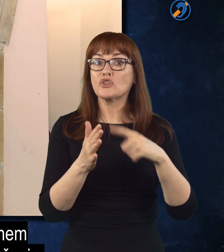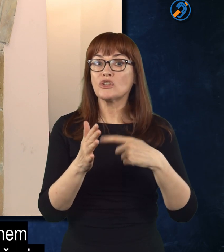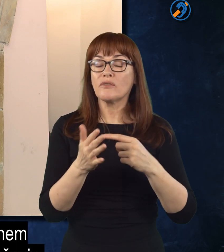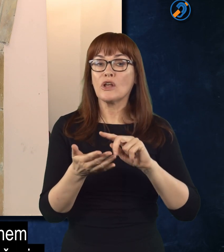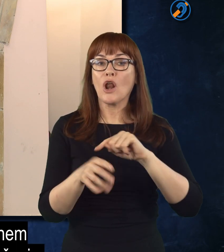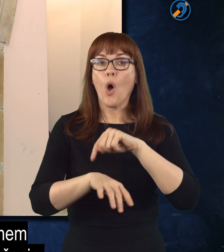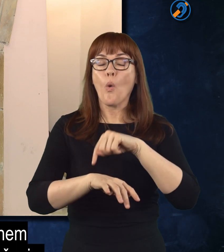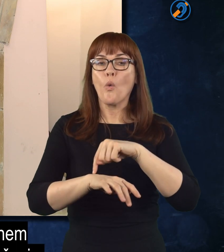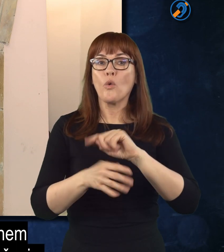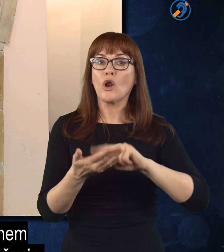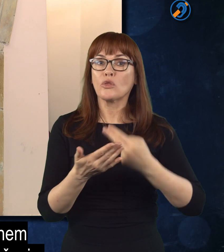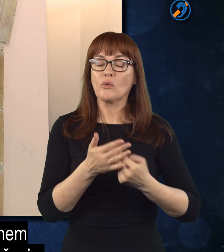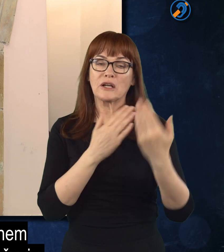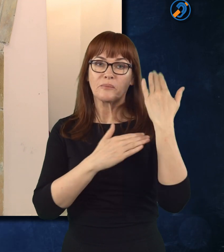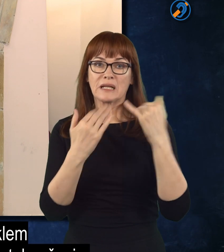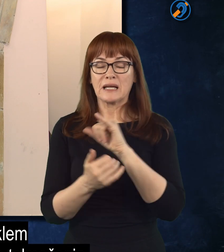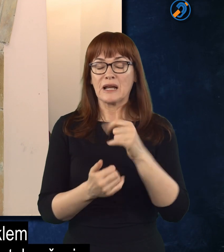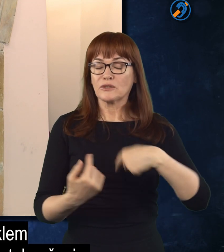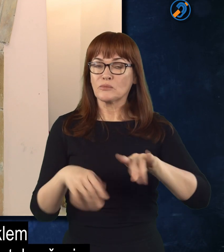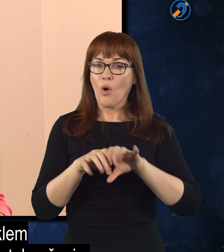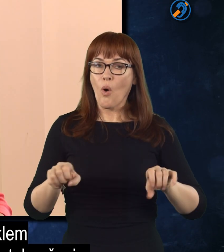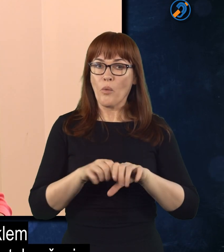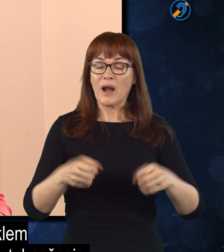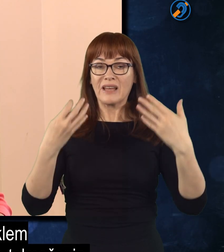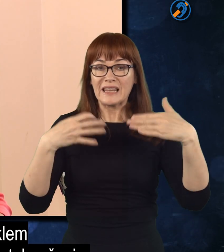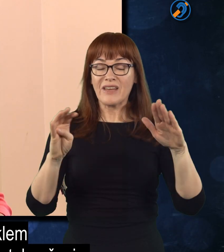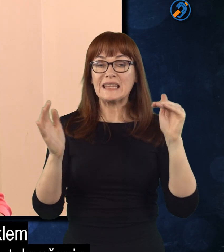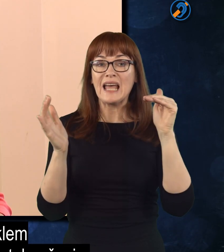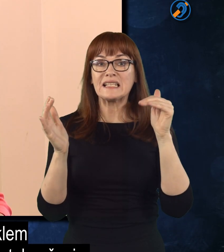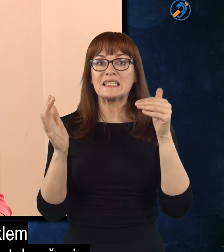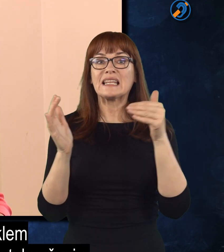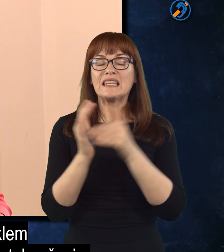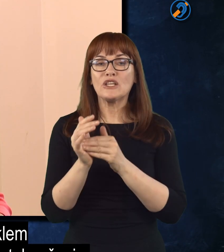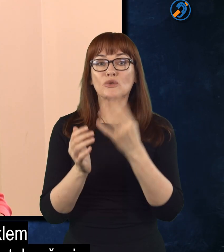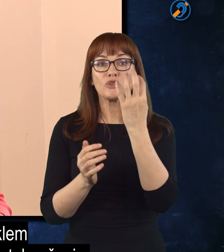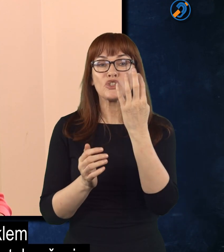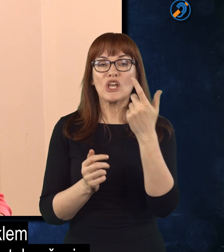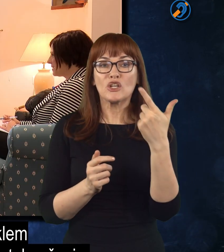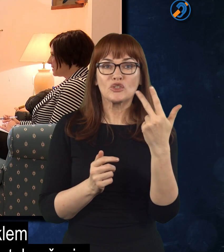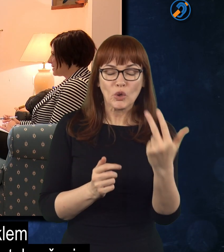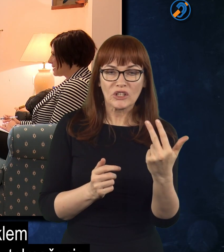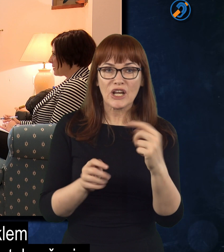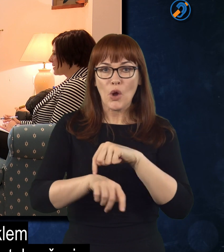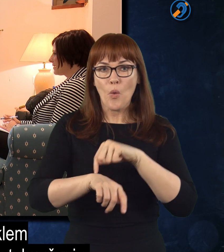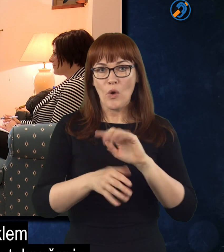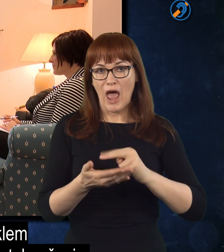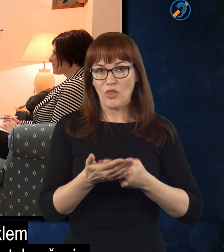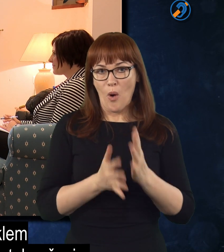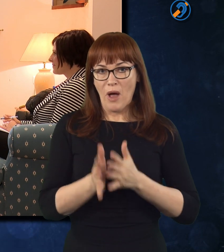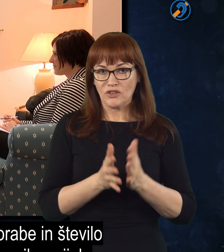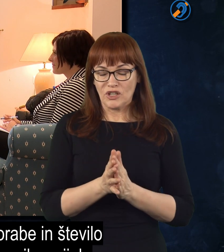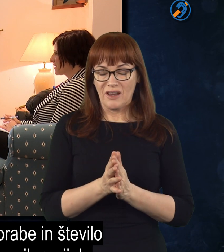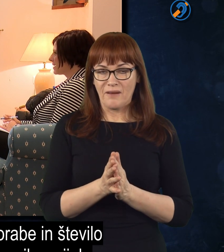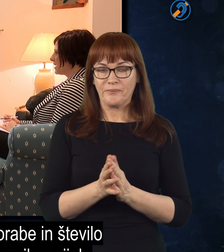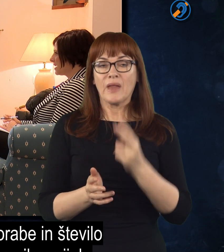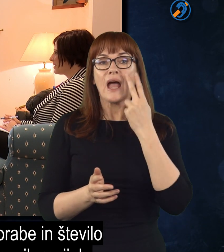dotaknem števila ur tolmačenja, smo v preteklem letu opravili 19.403 ure tolmačenja.